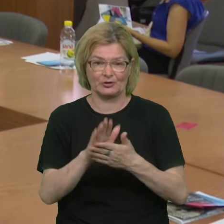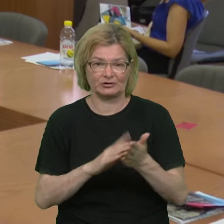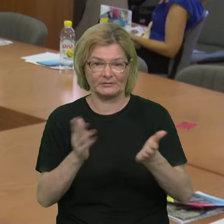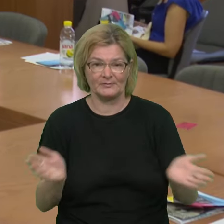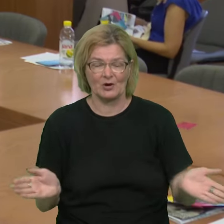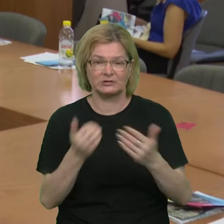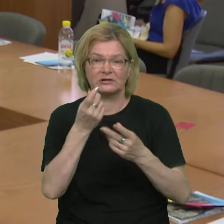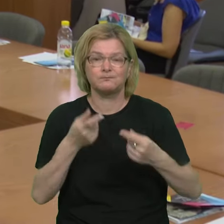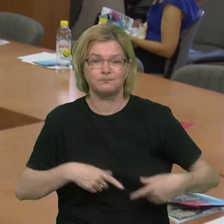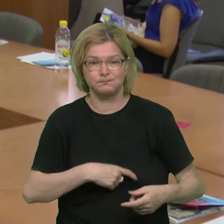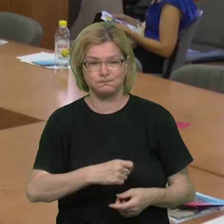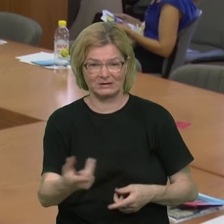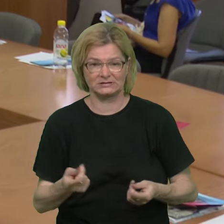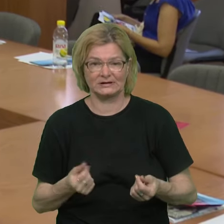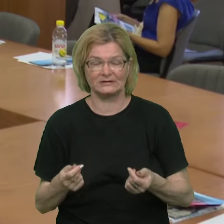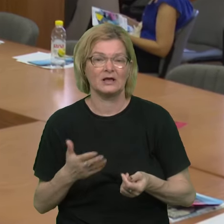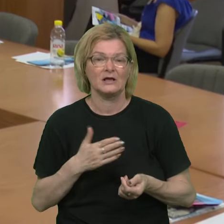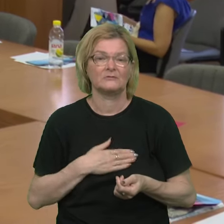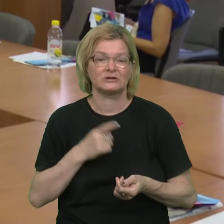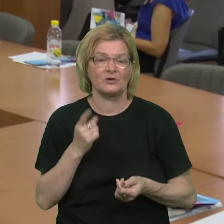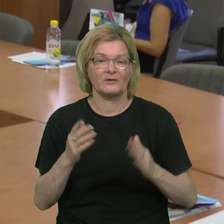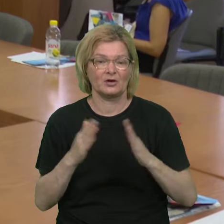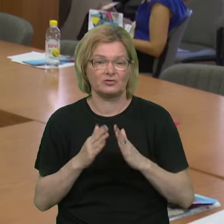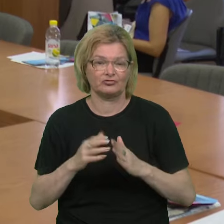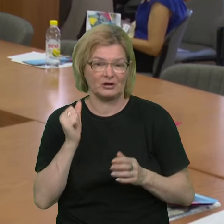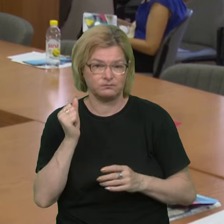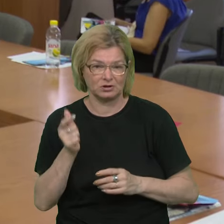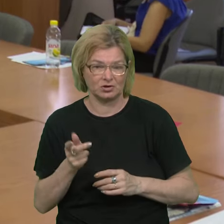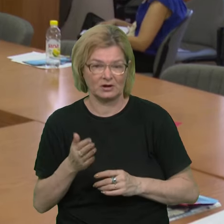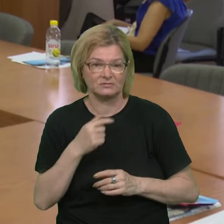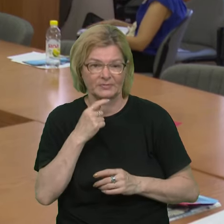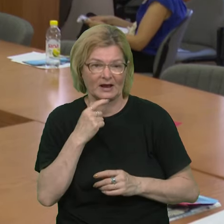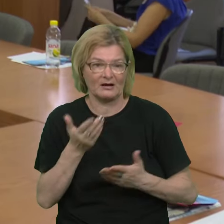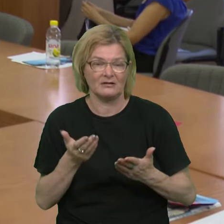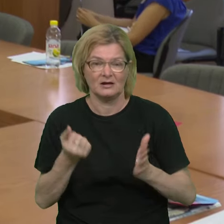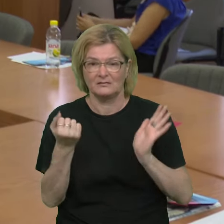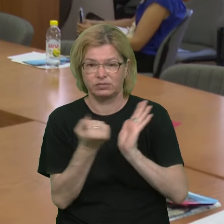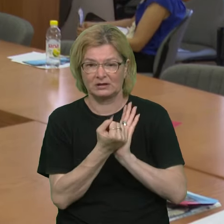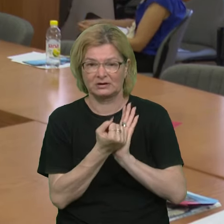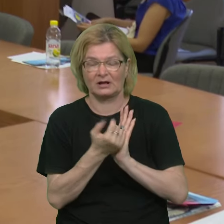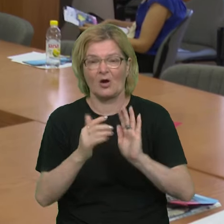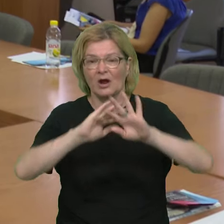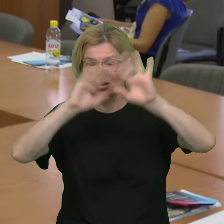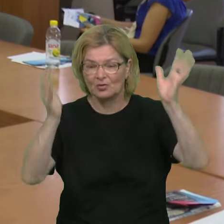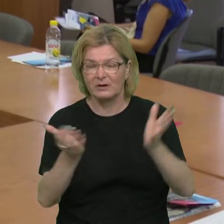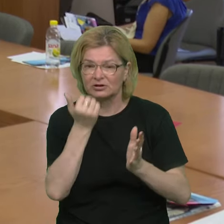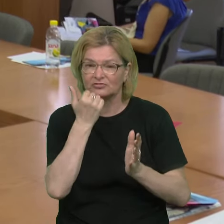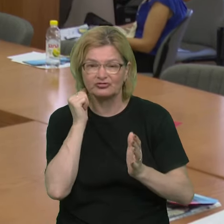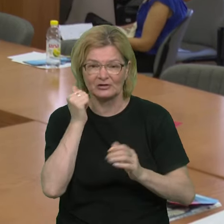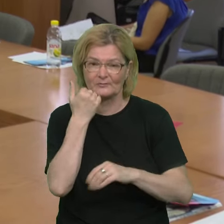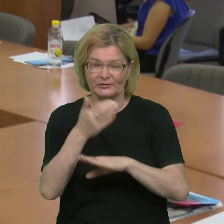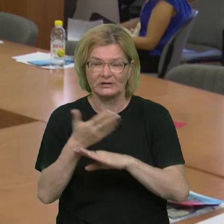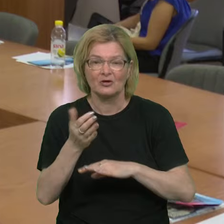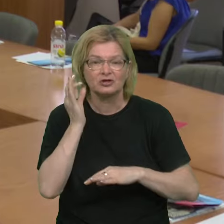za početak, da vi pokrenete biznis. Mi smo taj kućni ured, da kažem, brandirali kao inkubator